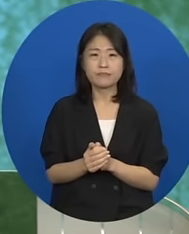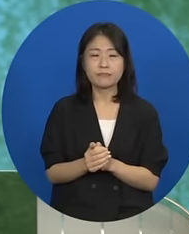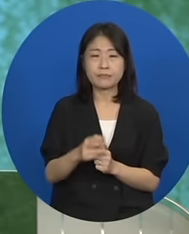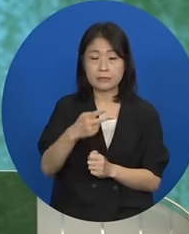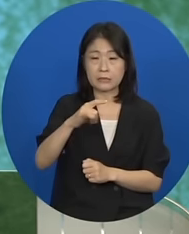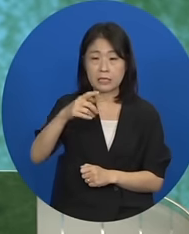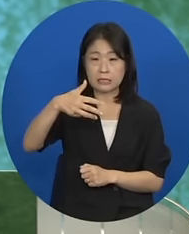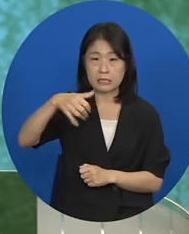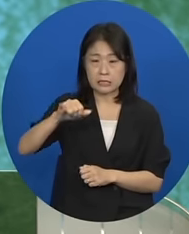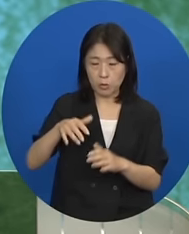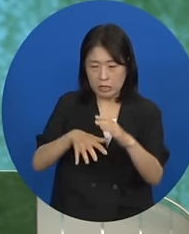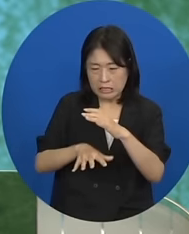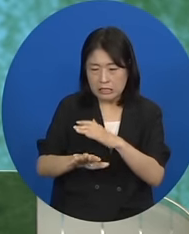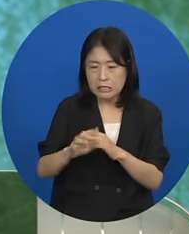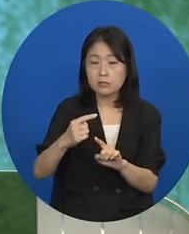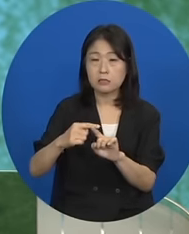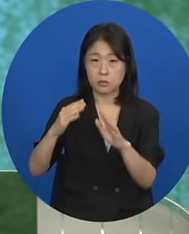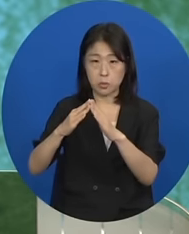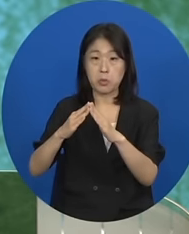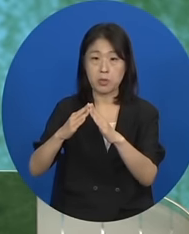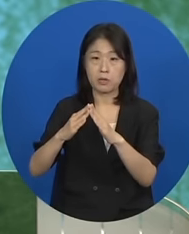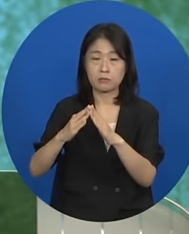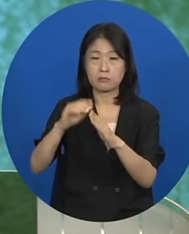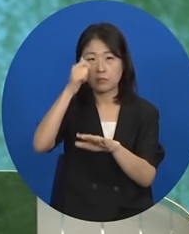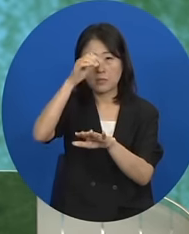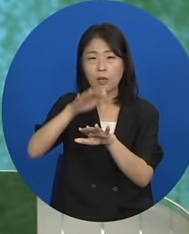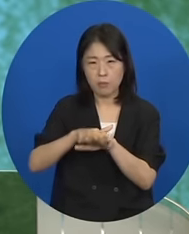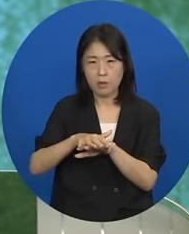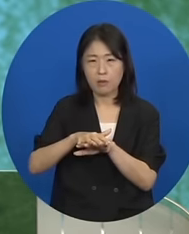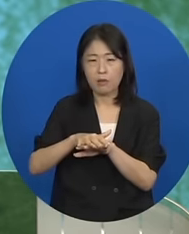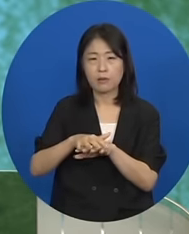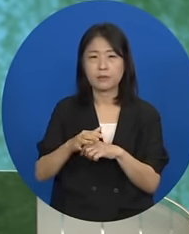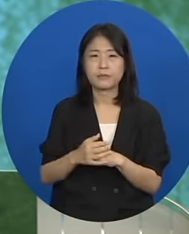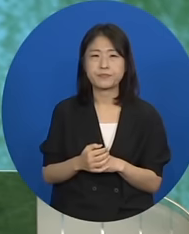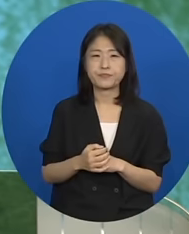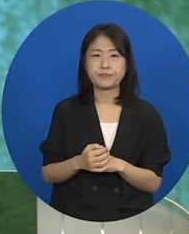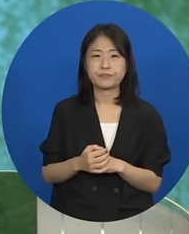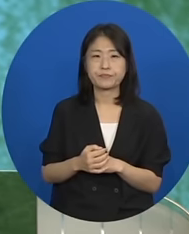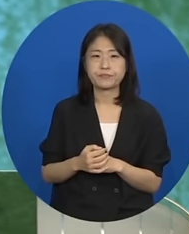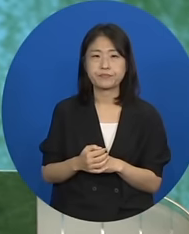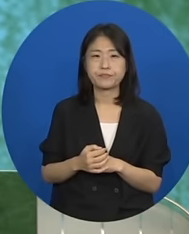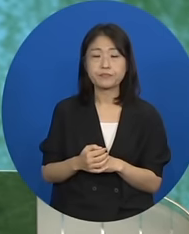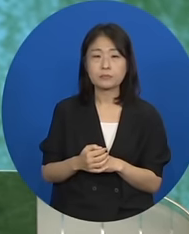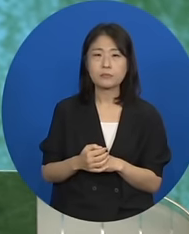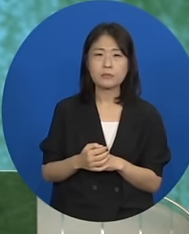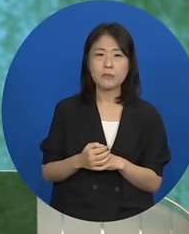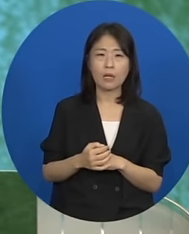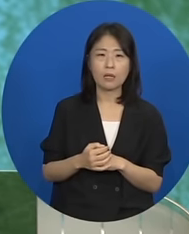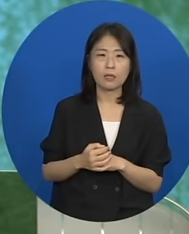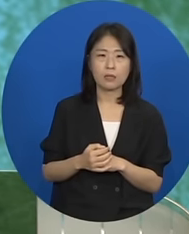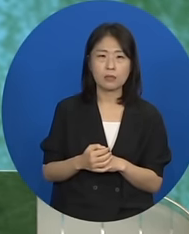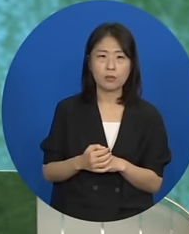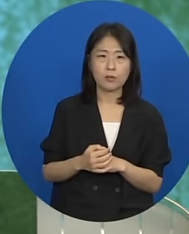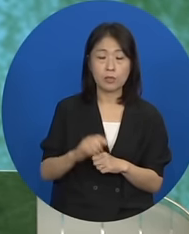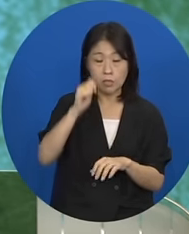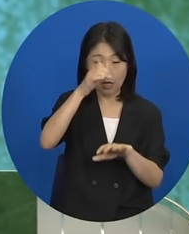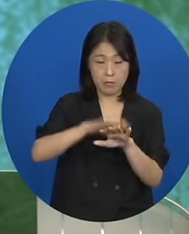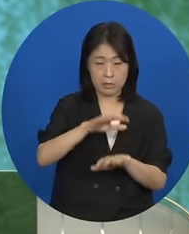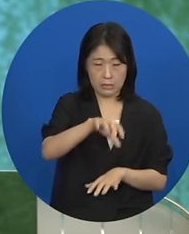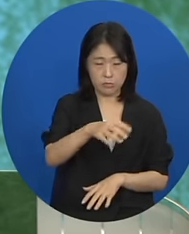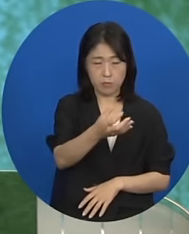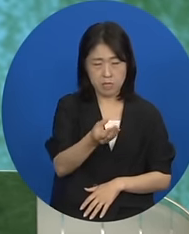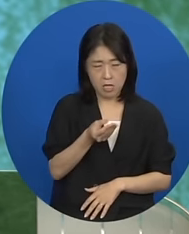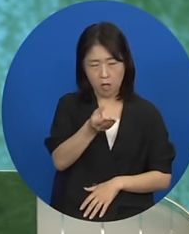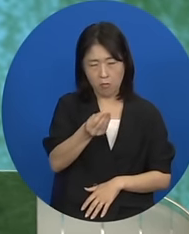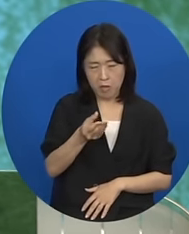지하교회 정말 말 그대로 지하교회에서 목회를 하시다가 나중에 이제 강당을 밀려서 계속 떠돌아다니는